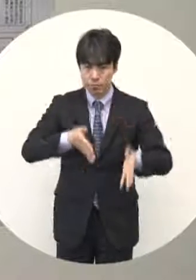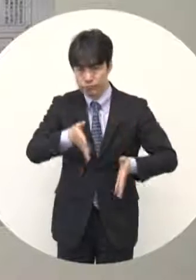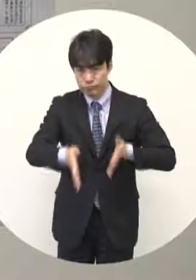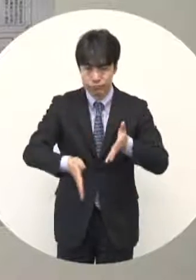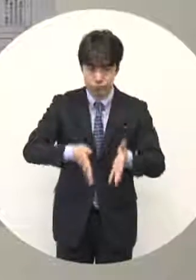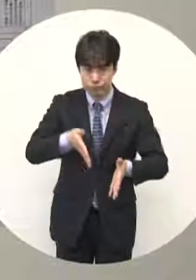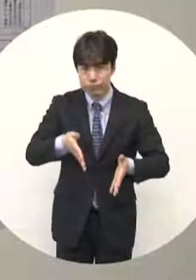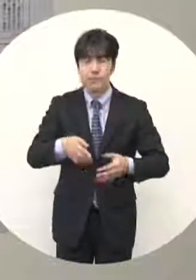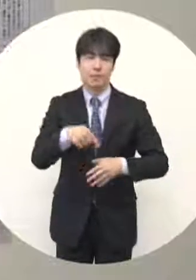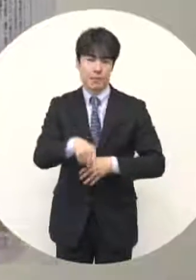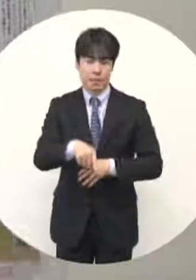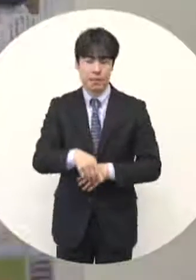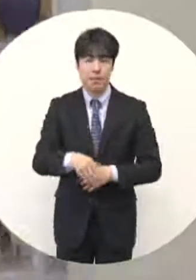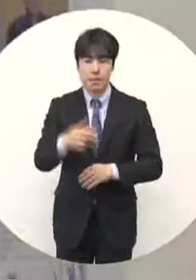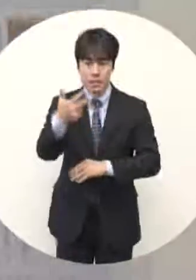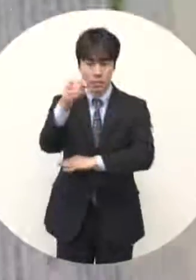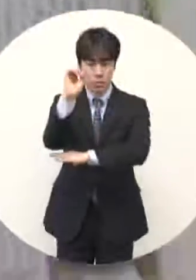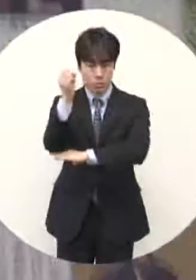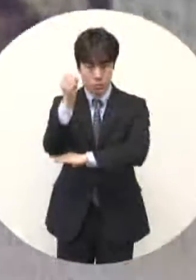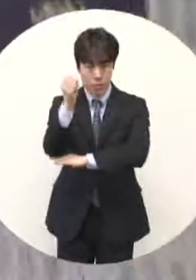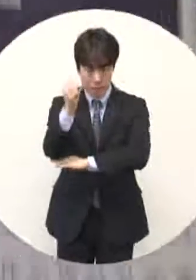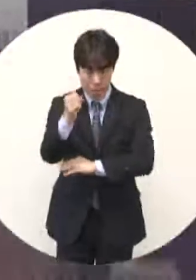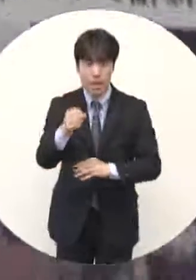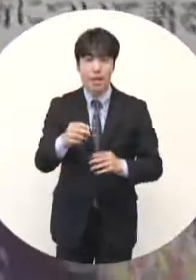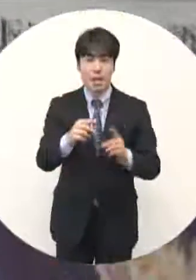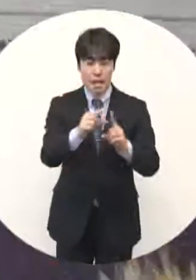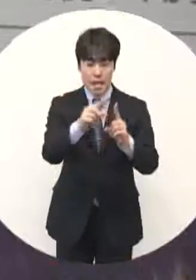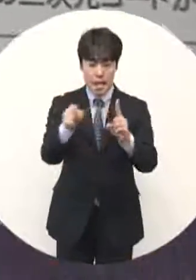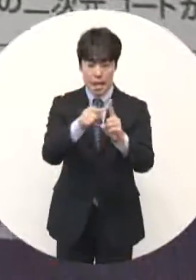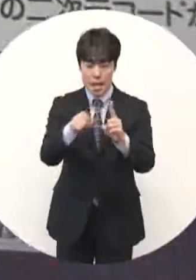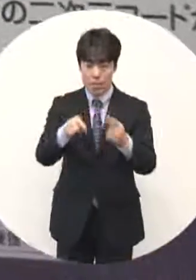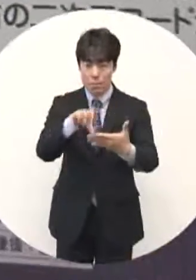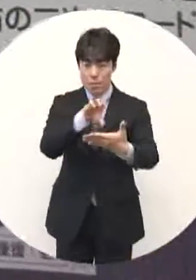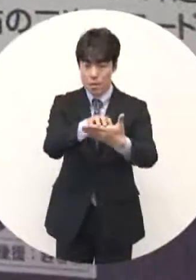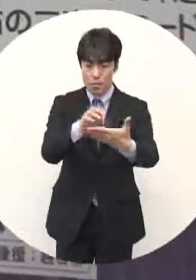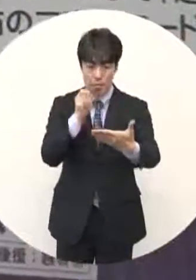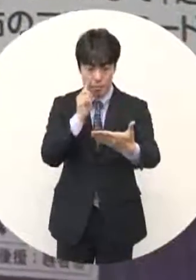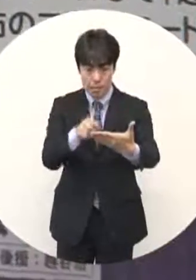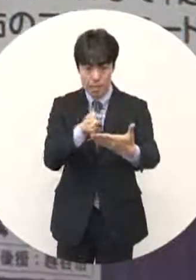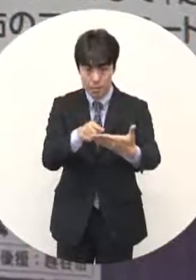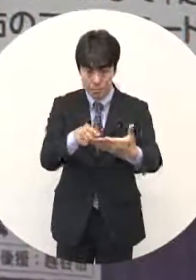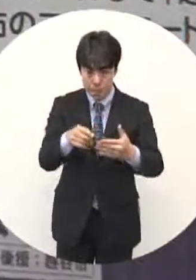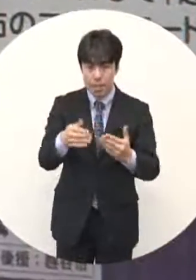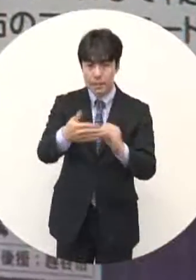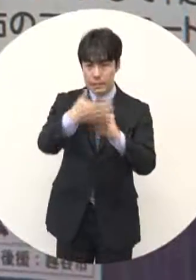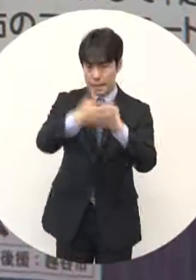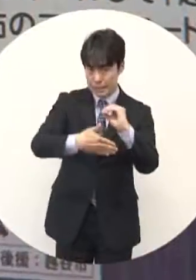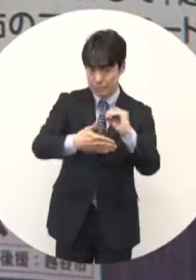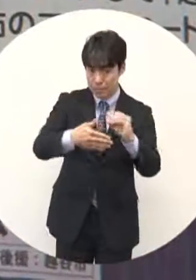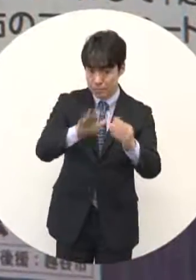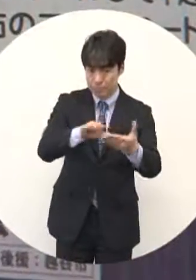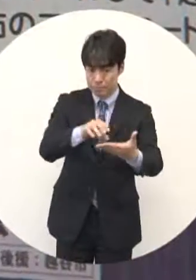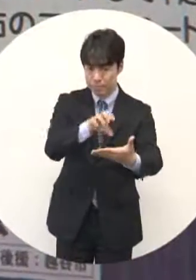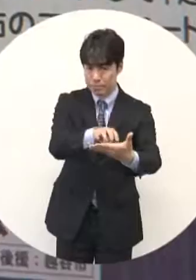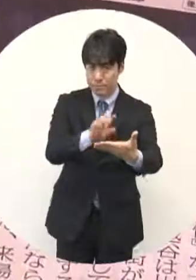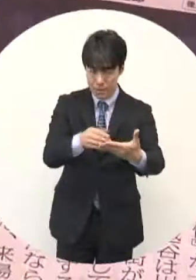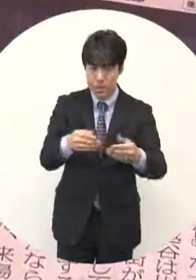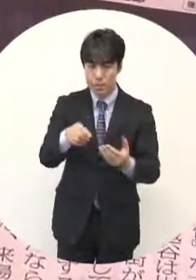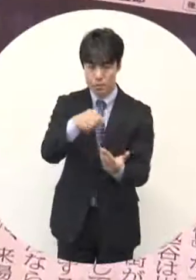広報越谷でガーヤちゃん AR マークを見つけたら、写真にスマートフォンをかざしてみてください